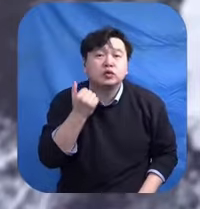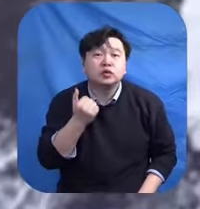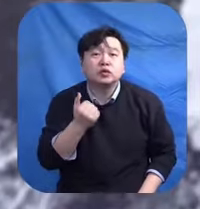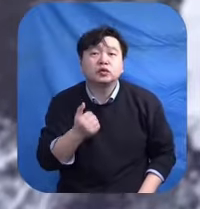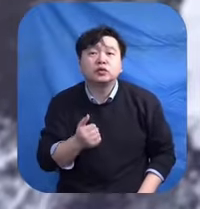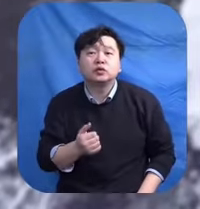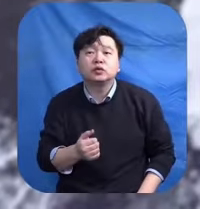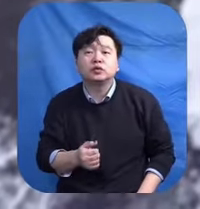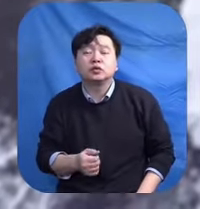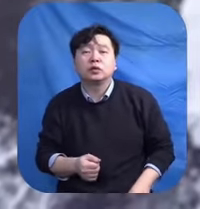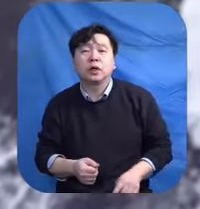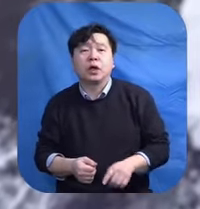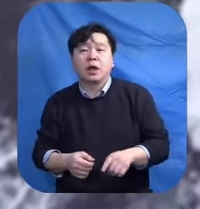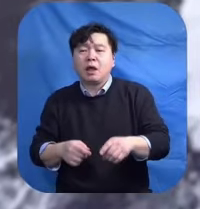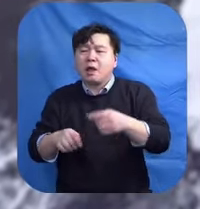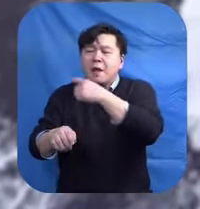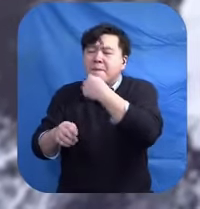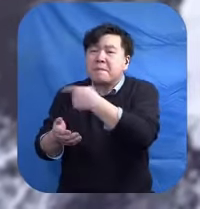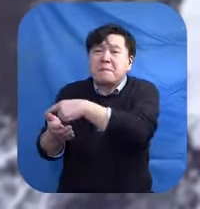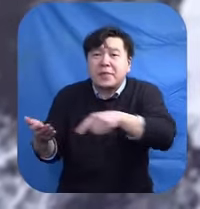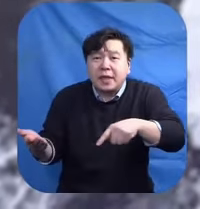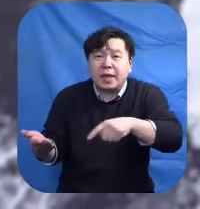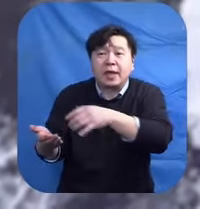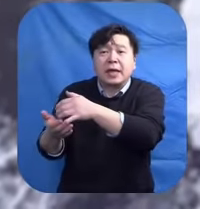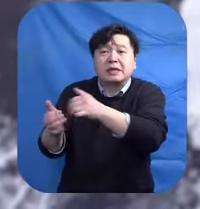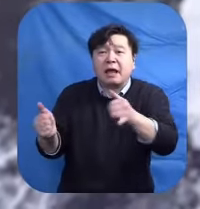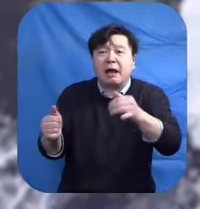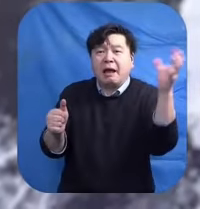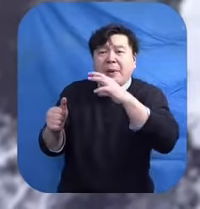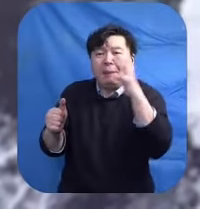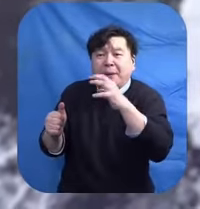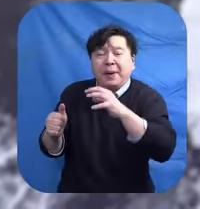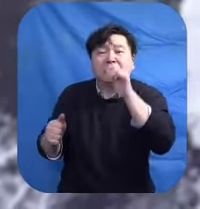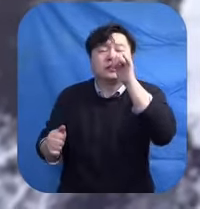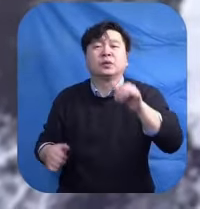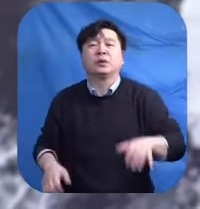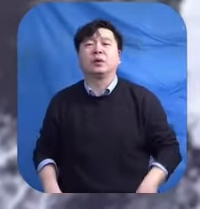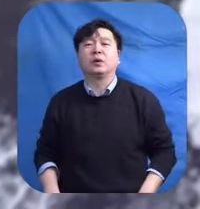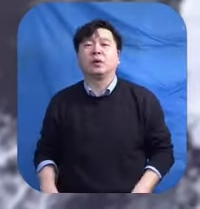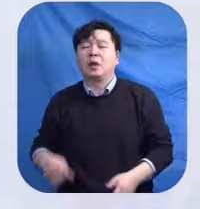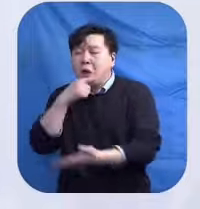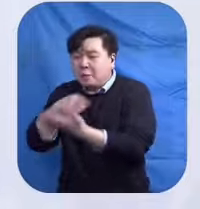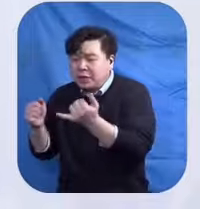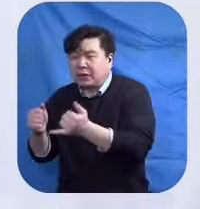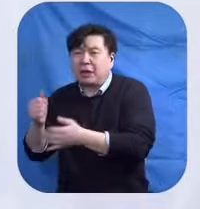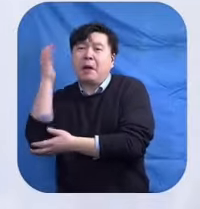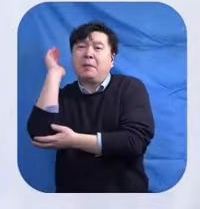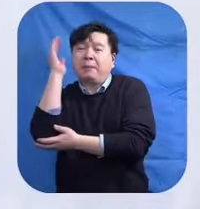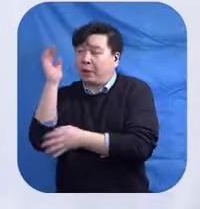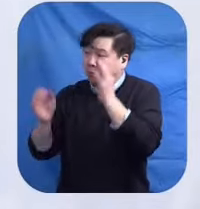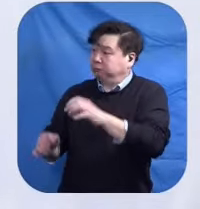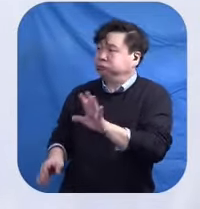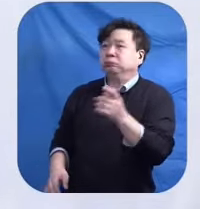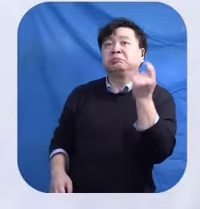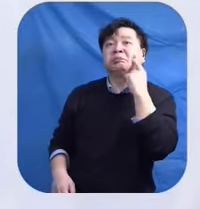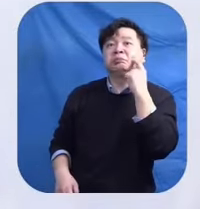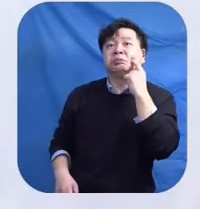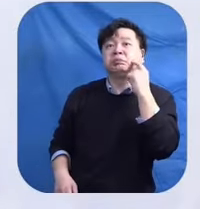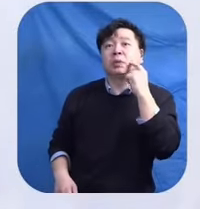그들이 피해자들을 향해서 하고 있는 말입니다. 피해자들의 증언이 거짓말이라고 합니다.